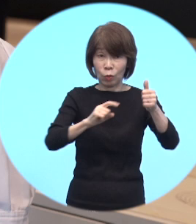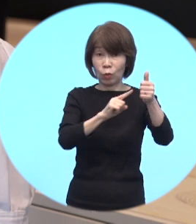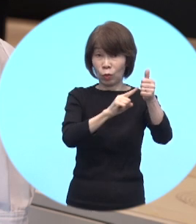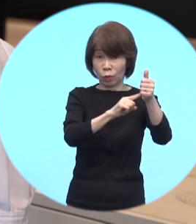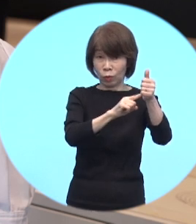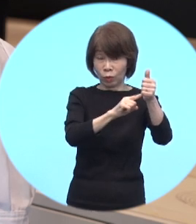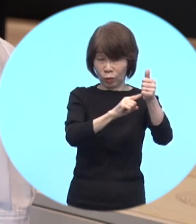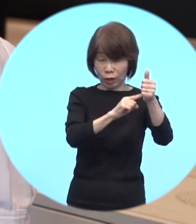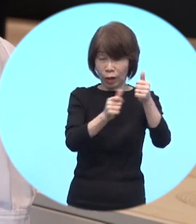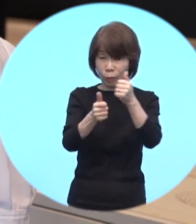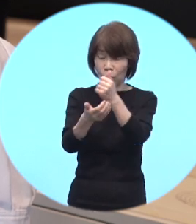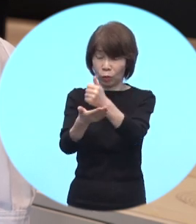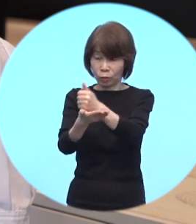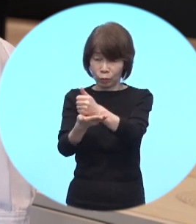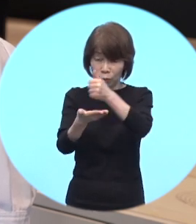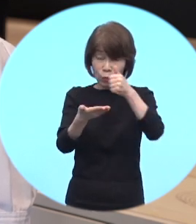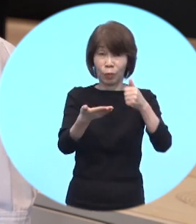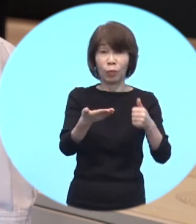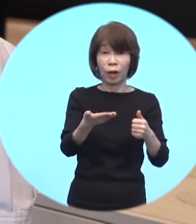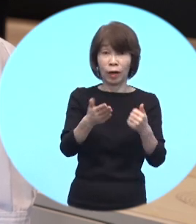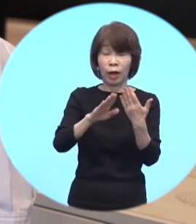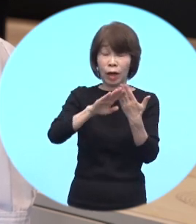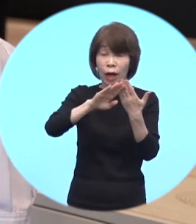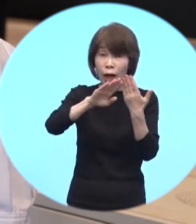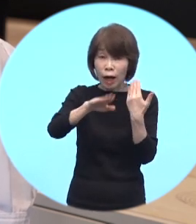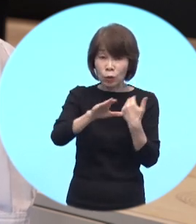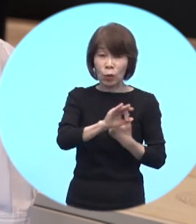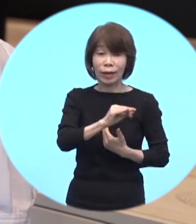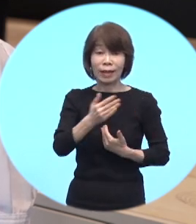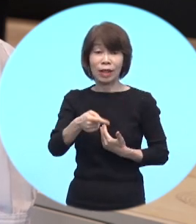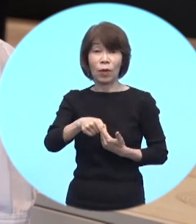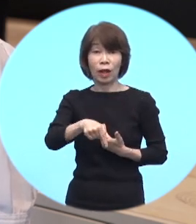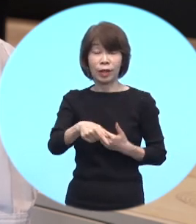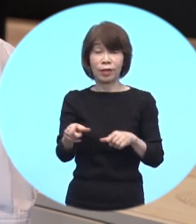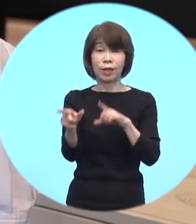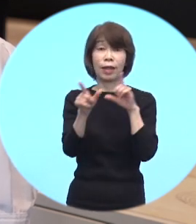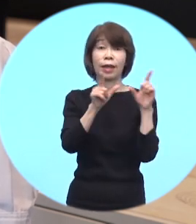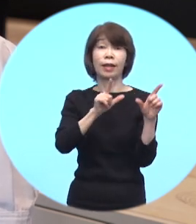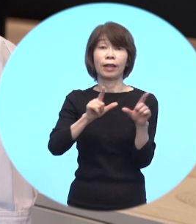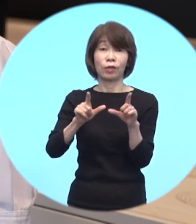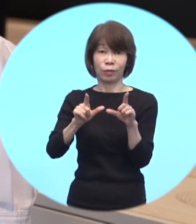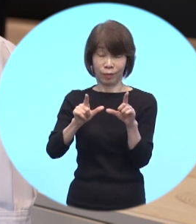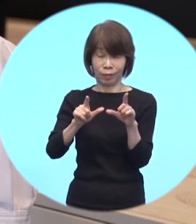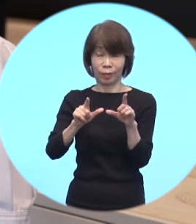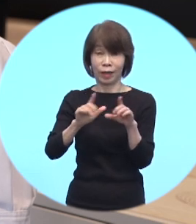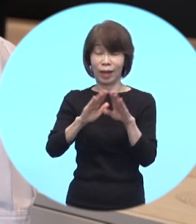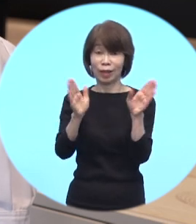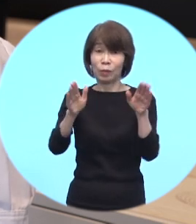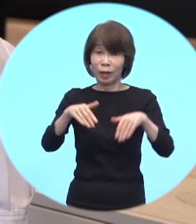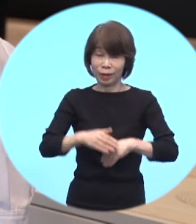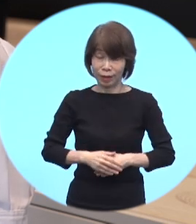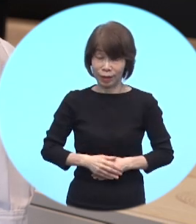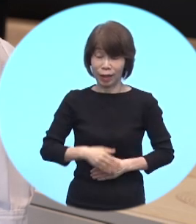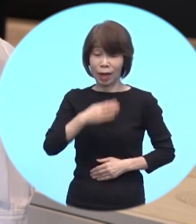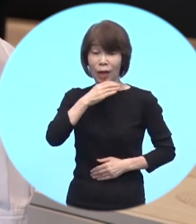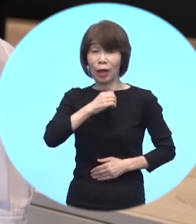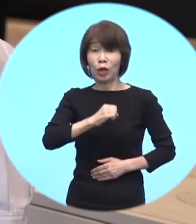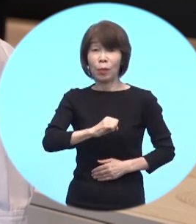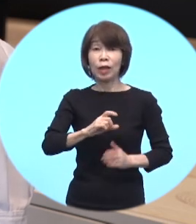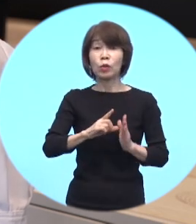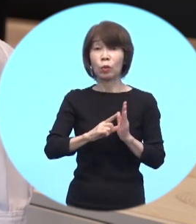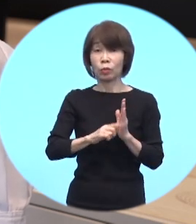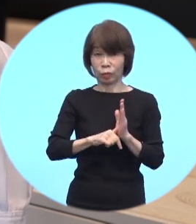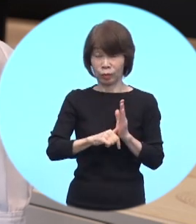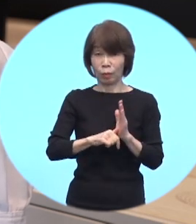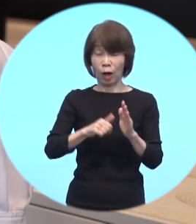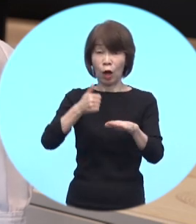に移って以降、加賀宝鐘と書物に記されるようになります。明治維新でお殿様たち支援